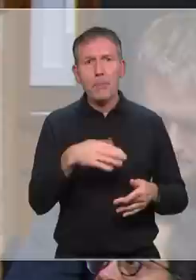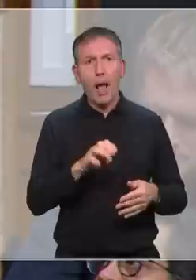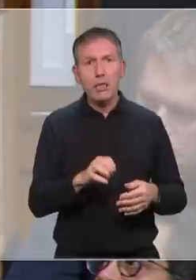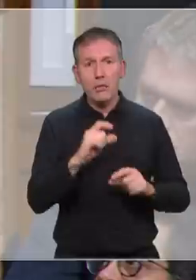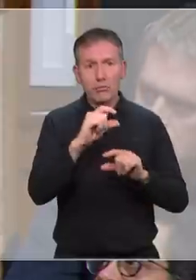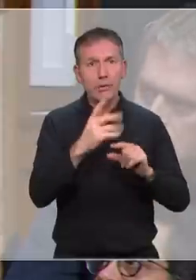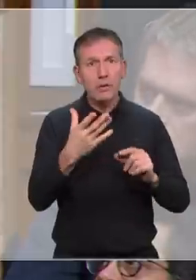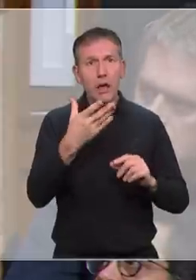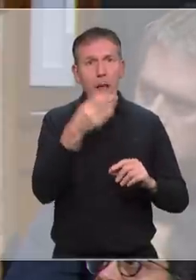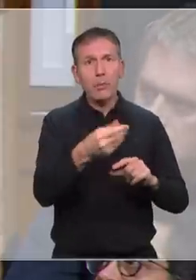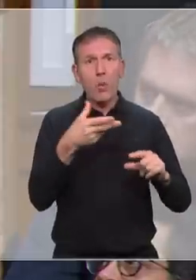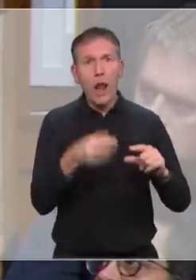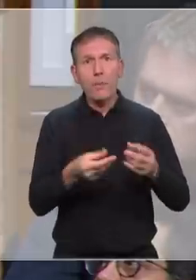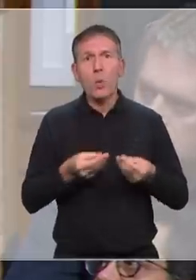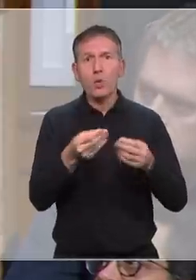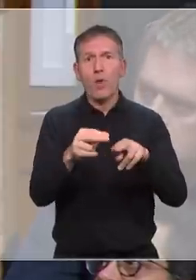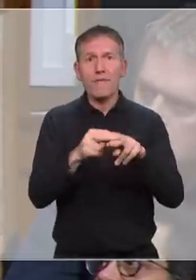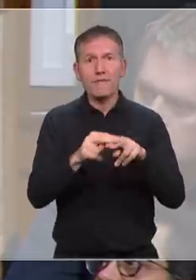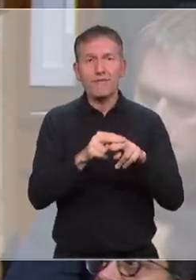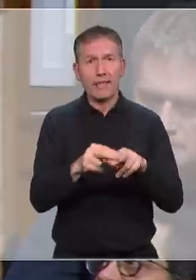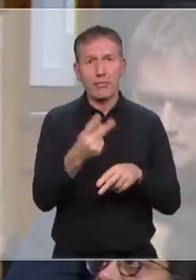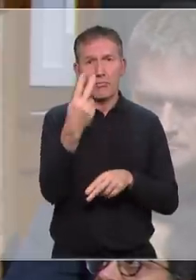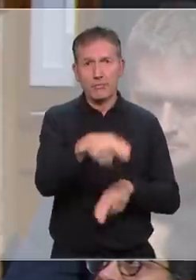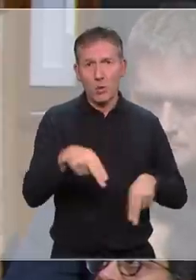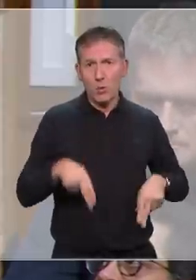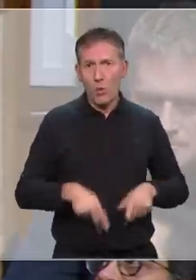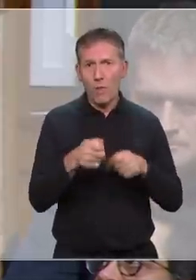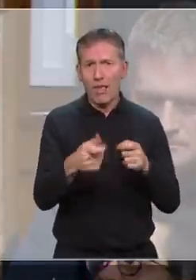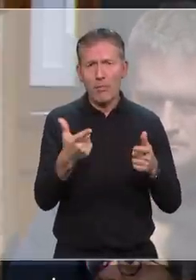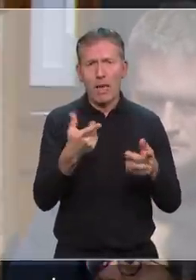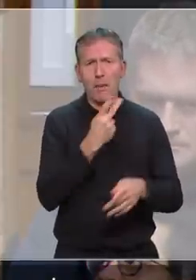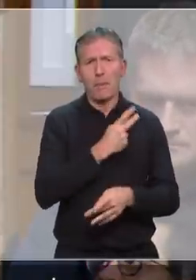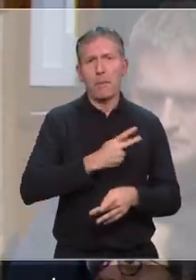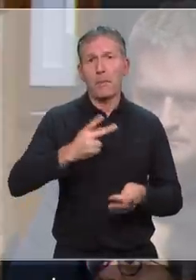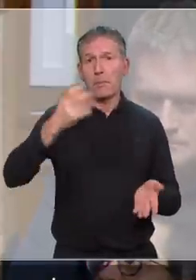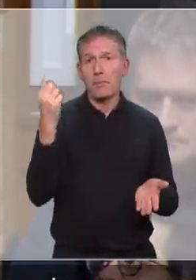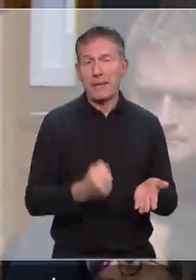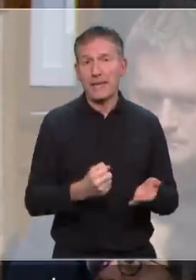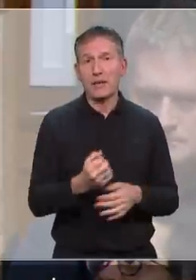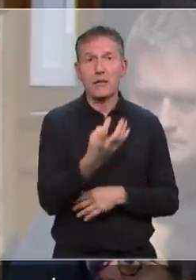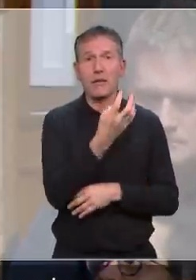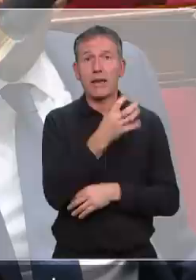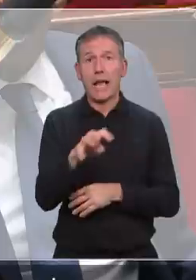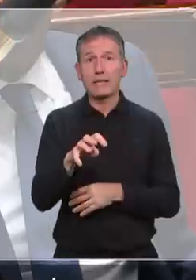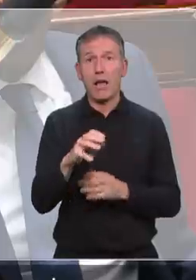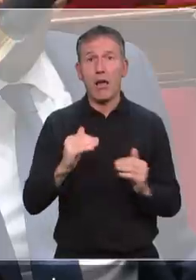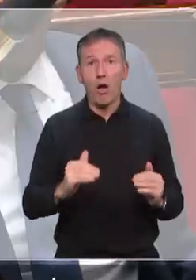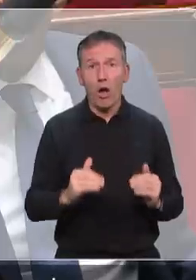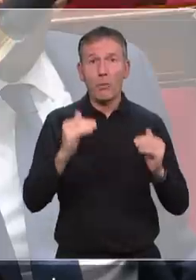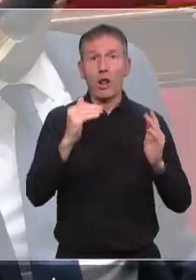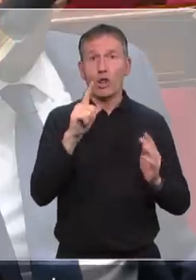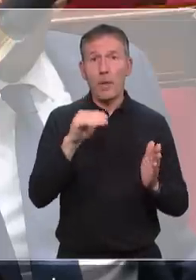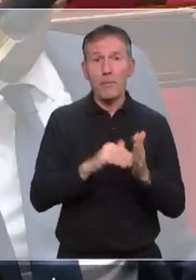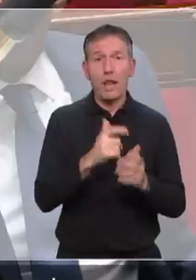peut rien donner. En vérité, sous votre gouvernement, la situation ne fait que se dégrader. On est passé de 400 en 2016 à